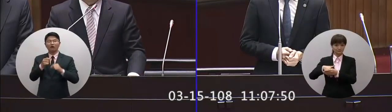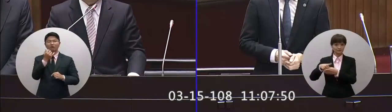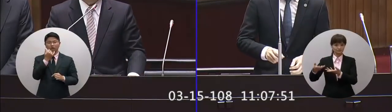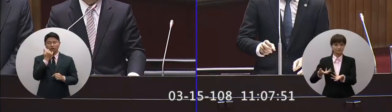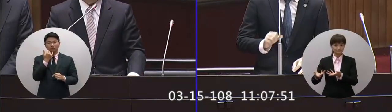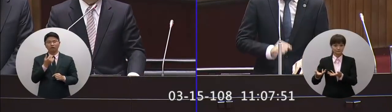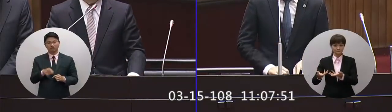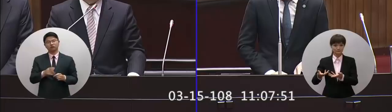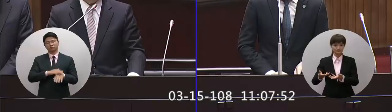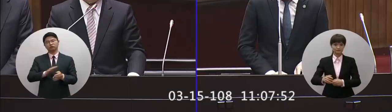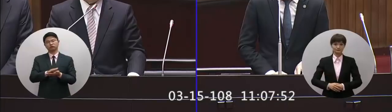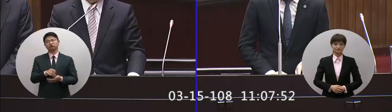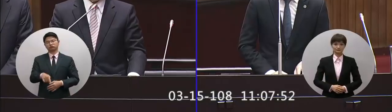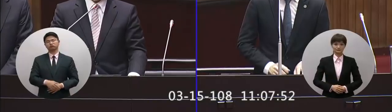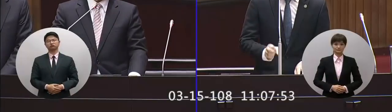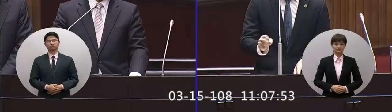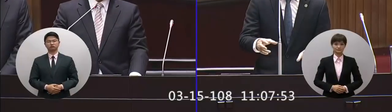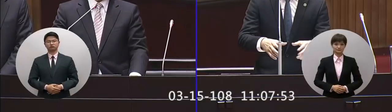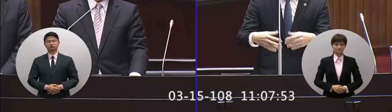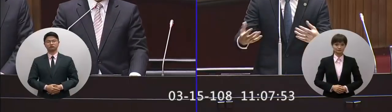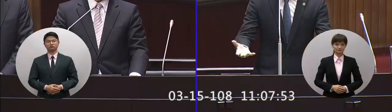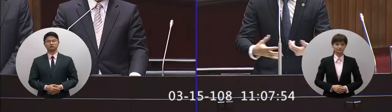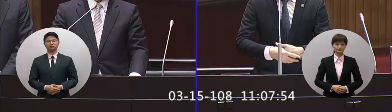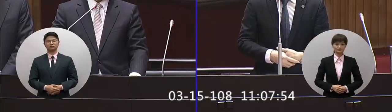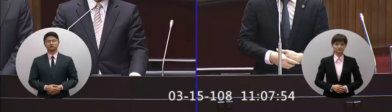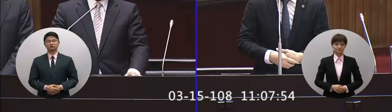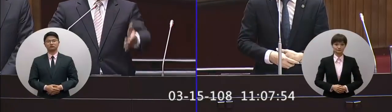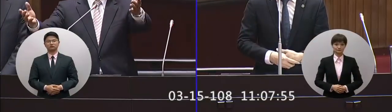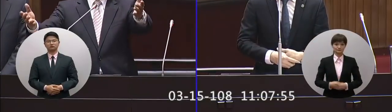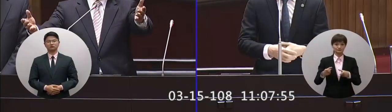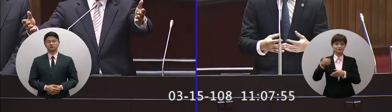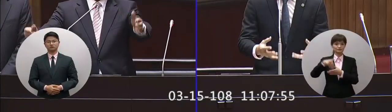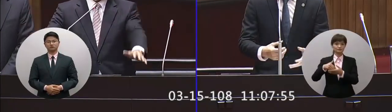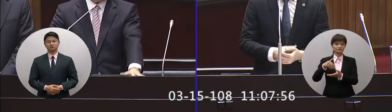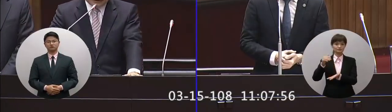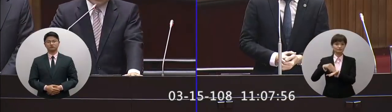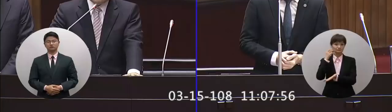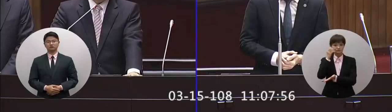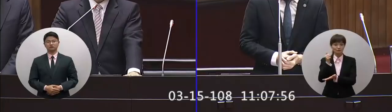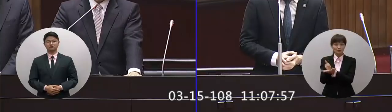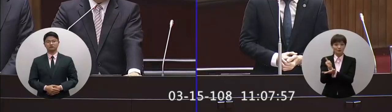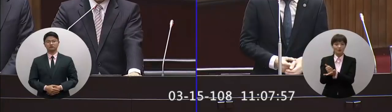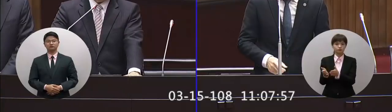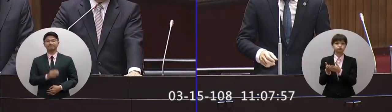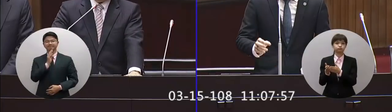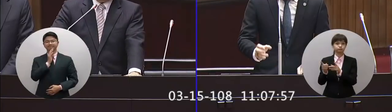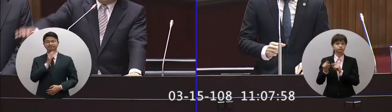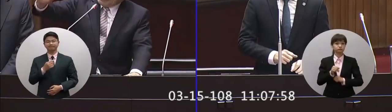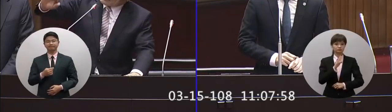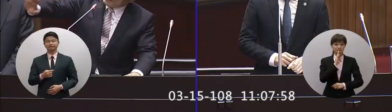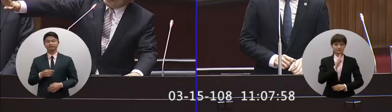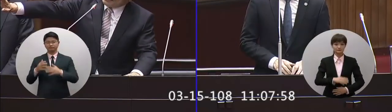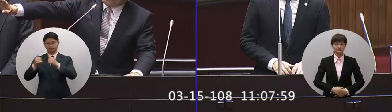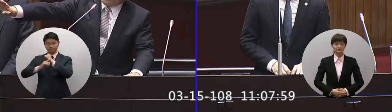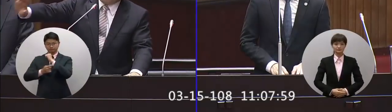落，讲小可阁有迄落限度啦。就敢若讲你公道的结果，我无法度迄个遵守嘛。 是啦，所以